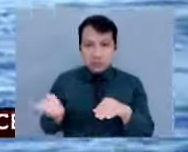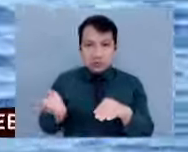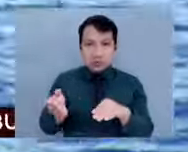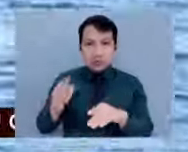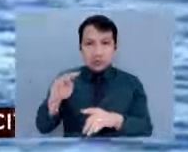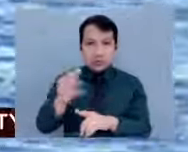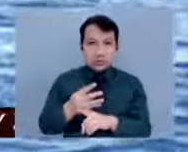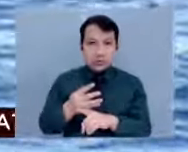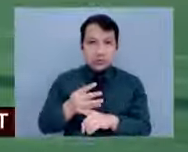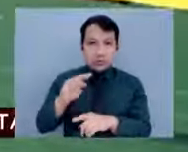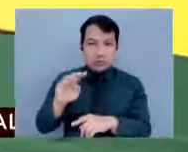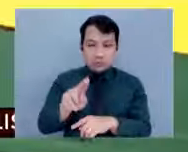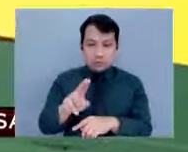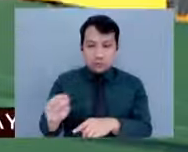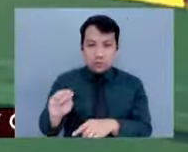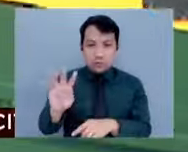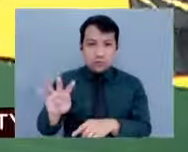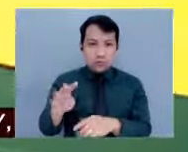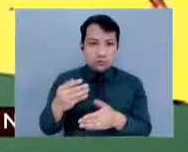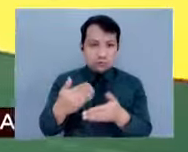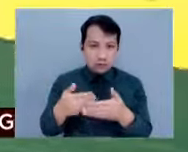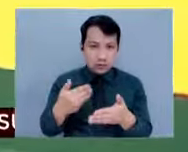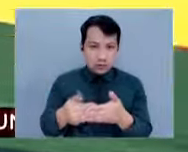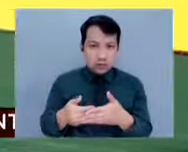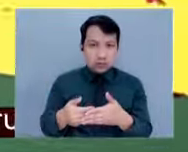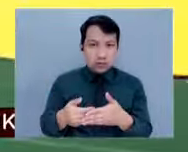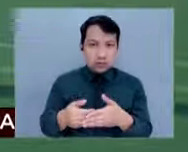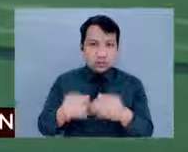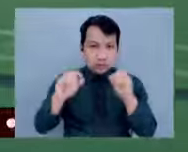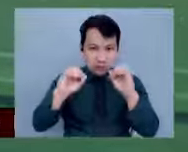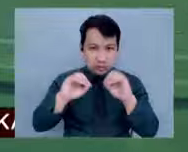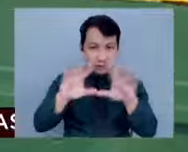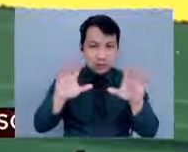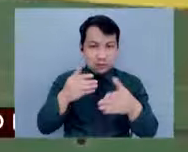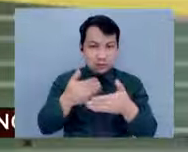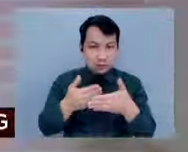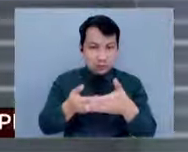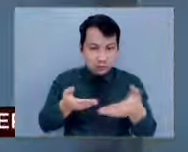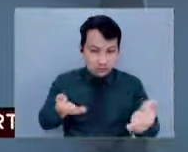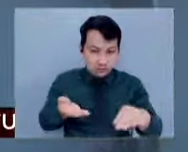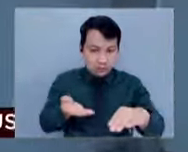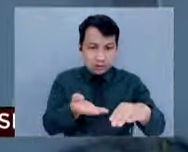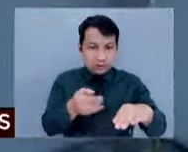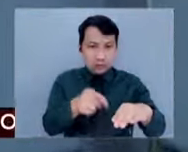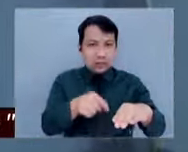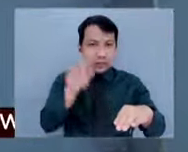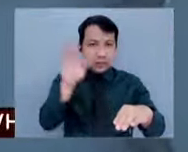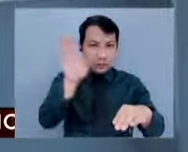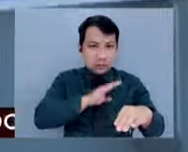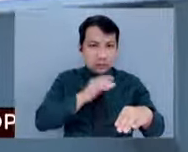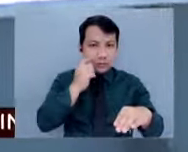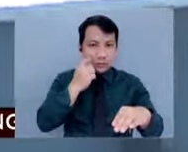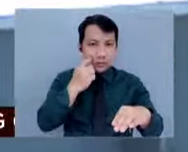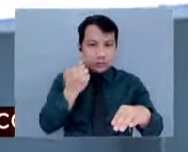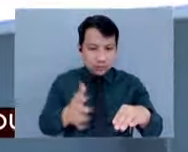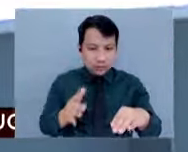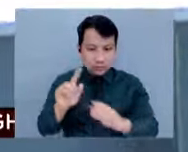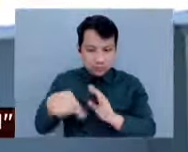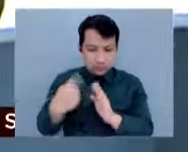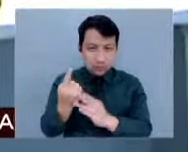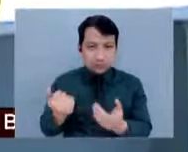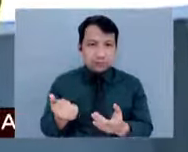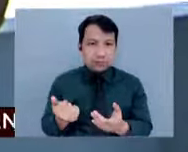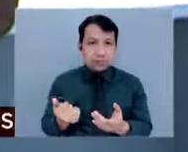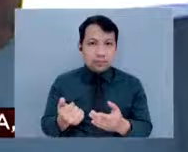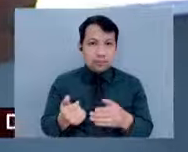Sa aming paglapit, mas naging malinaw ang tindi ng pinsala. Matapos nga ang ilang oras na